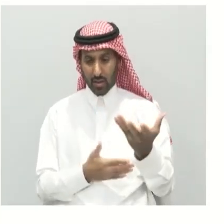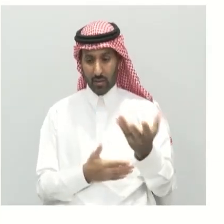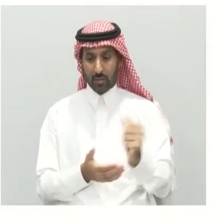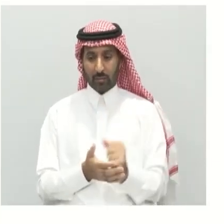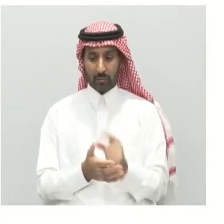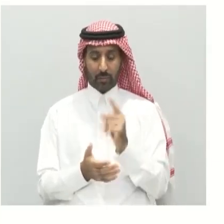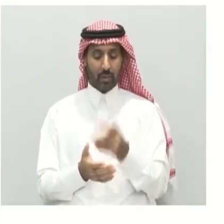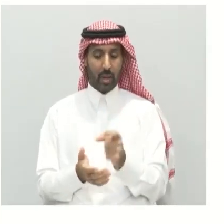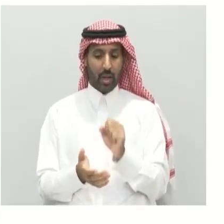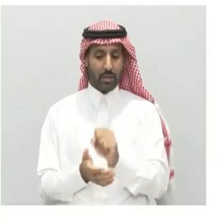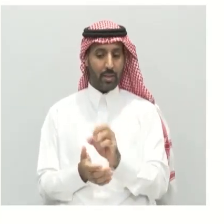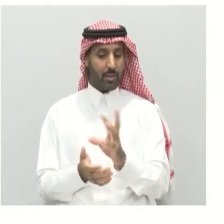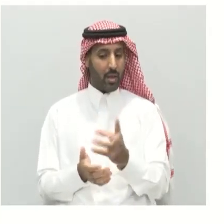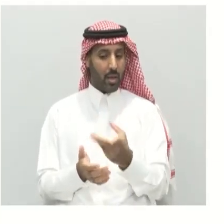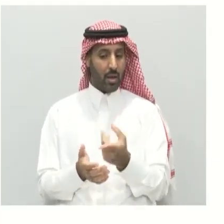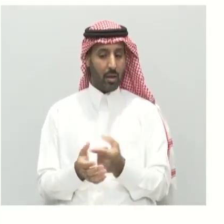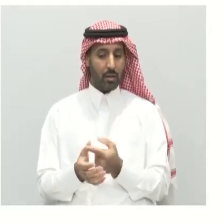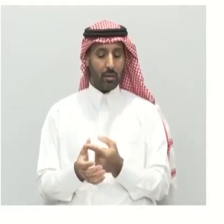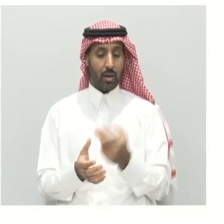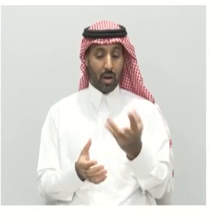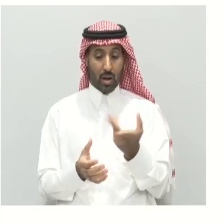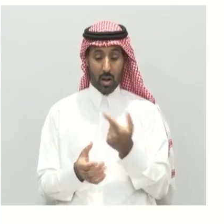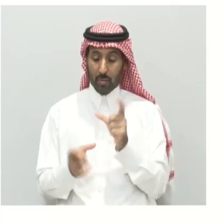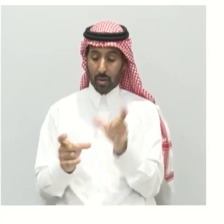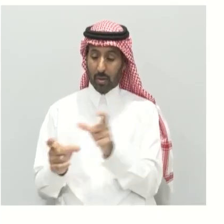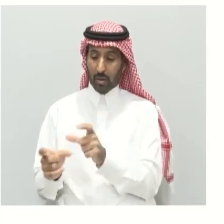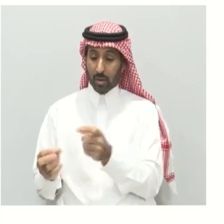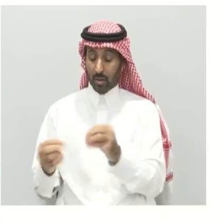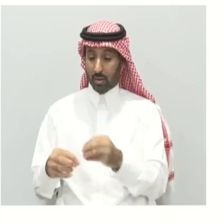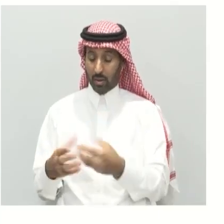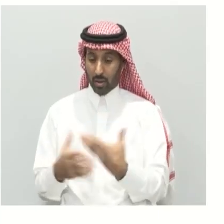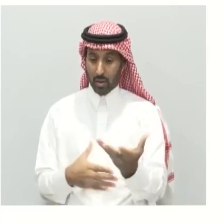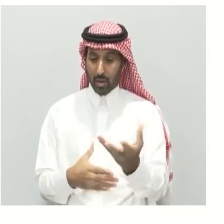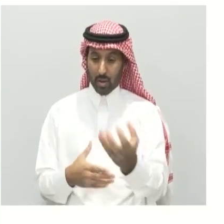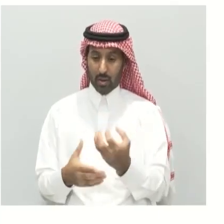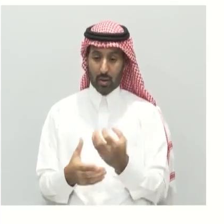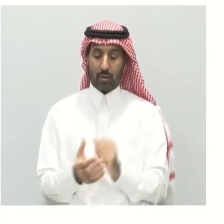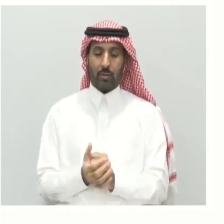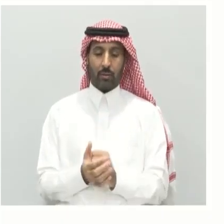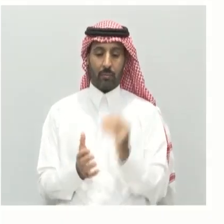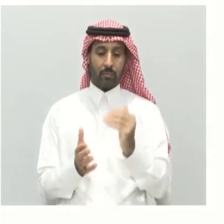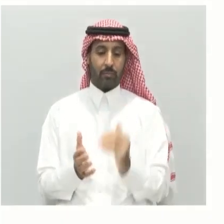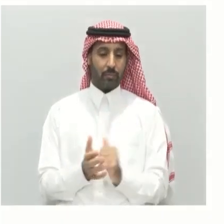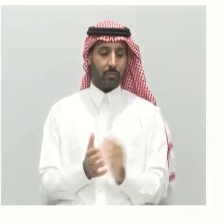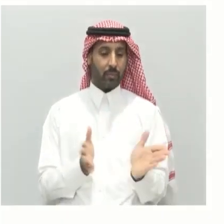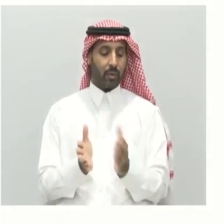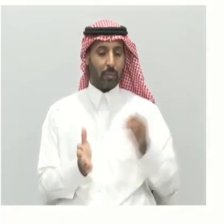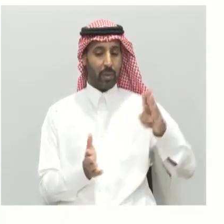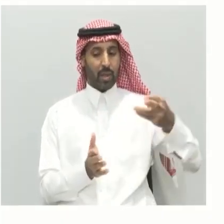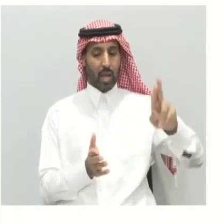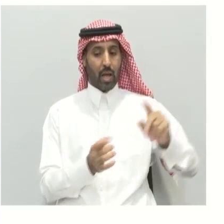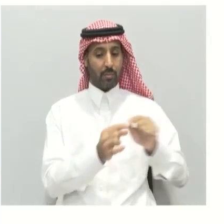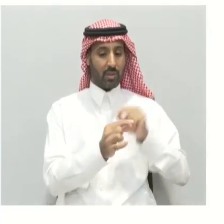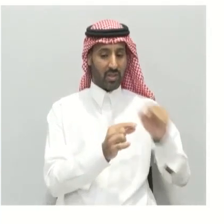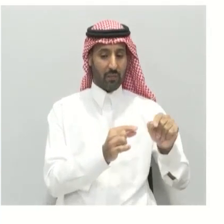التاكسد نحدد ماذا نحدد الماده التي تاكسد والماده التي اختزلت لاحظ ان عندي البي ار هنا من